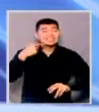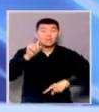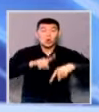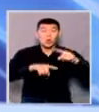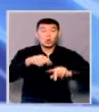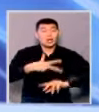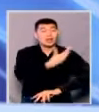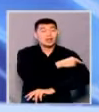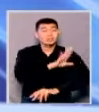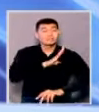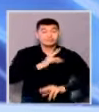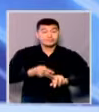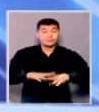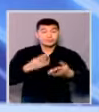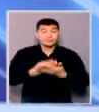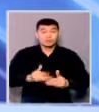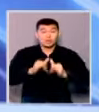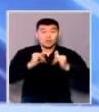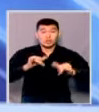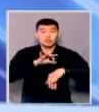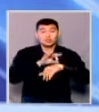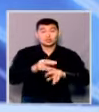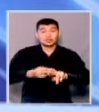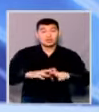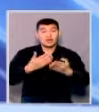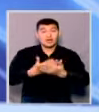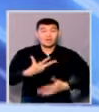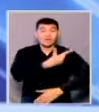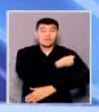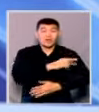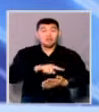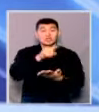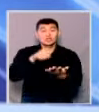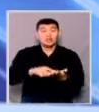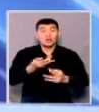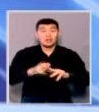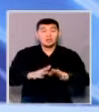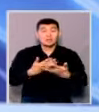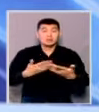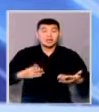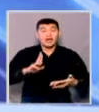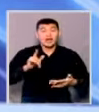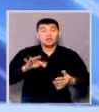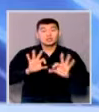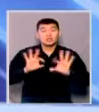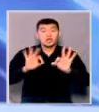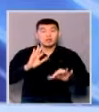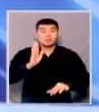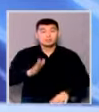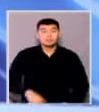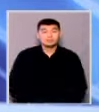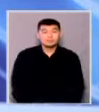отандық препараттарды қабылдаған. Қарқын қалай жүріп жатыр, вакцинаға сұраныс жоғары ма? Сұрақтарға қайраттың жұлдызы жауап іздеп